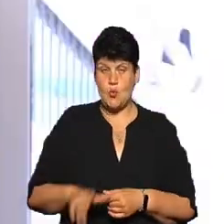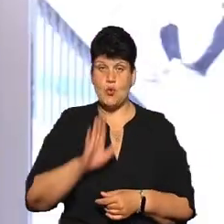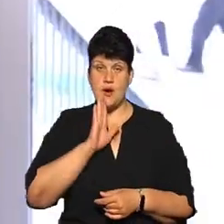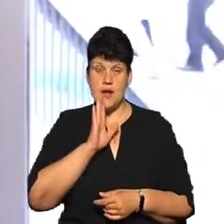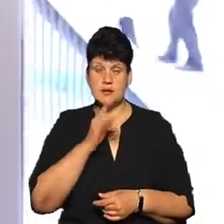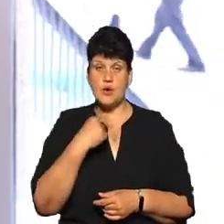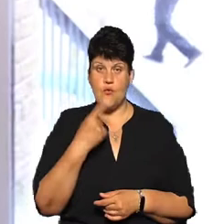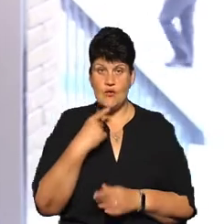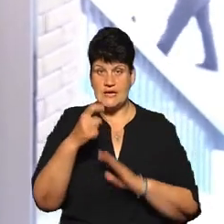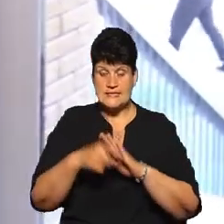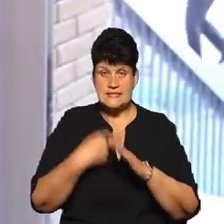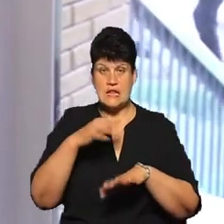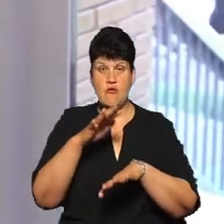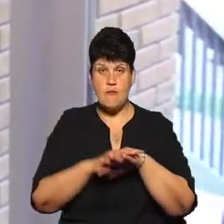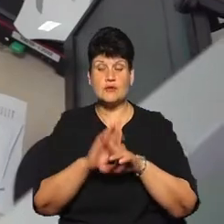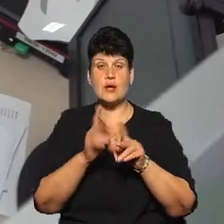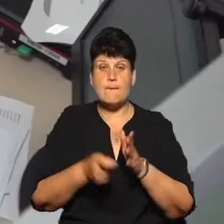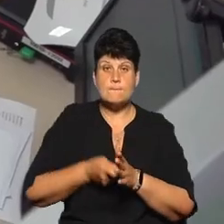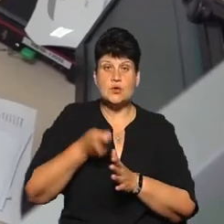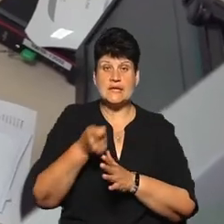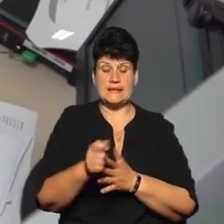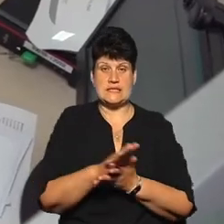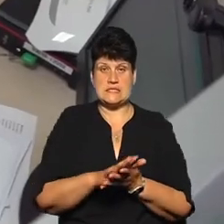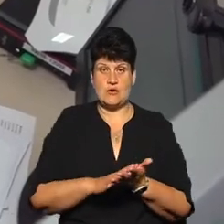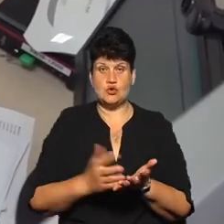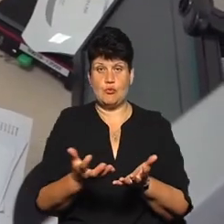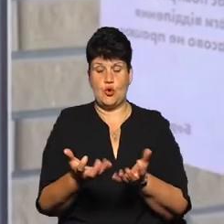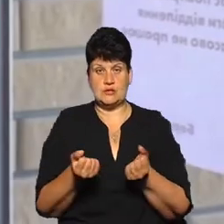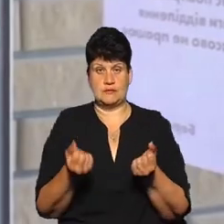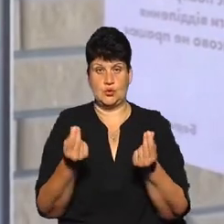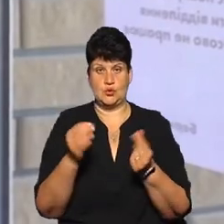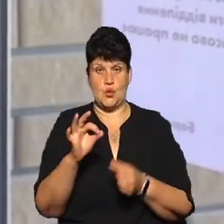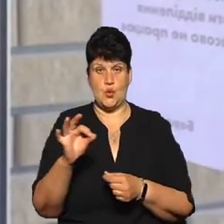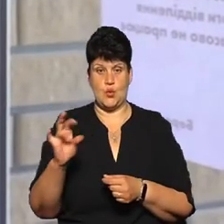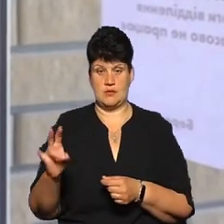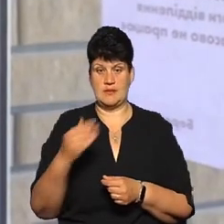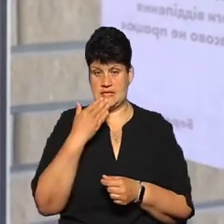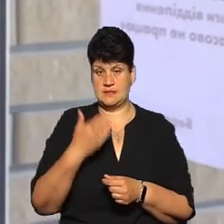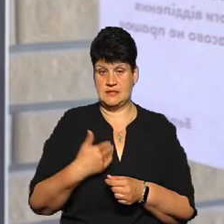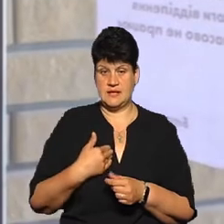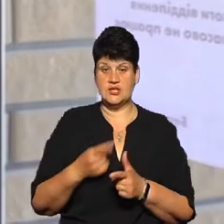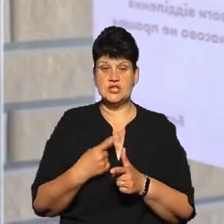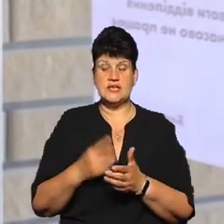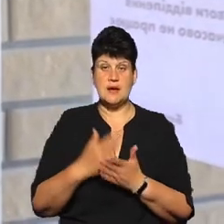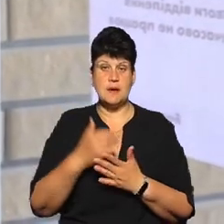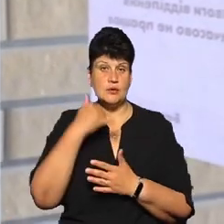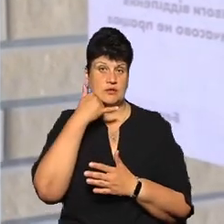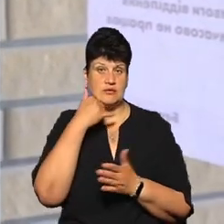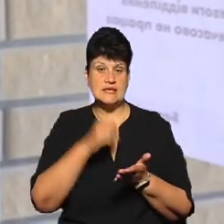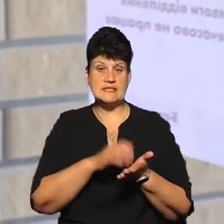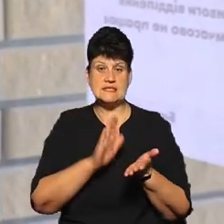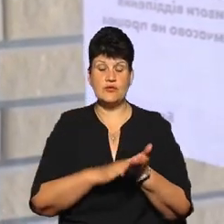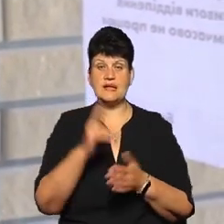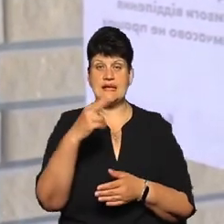каже, дізналась в банку, як подати заявку, щоб отримати виплату від ООН. Мене спиталися, чи я маю такий телефон, де я зареєстрована в